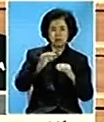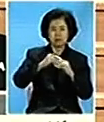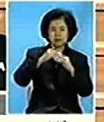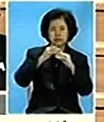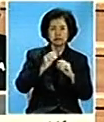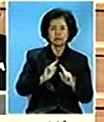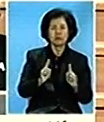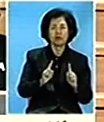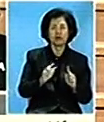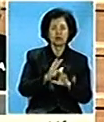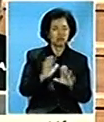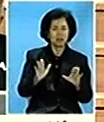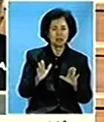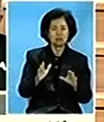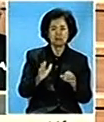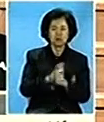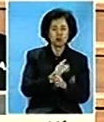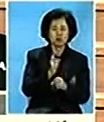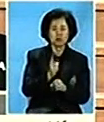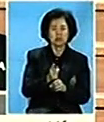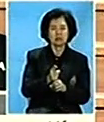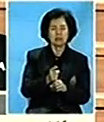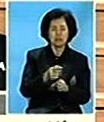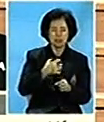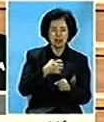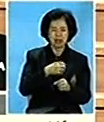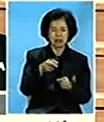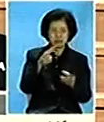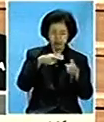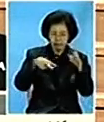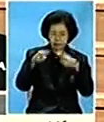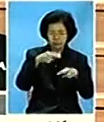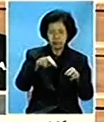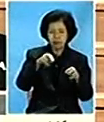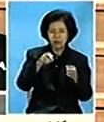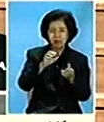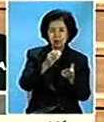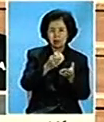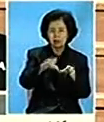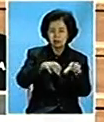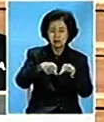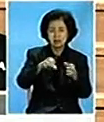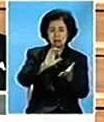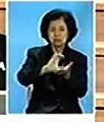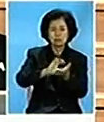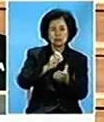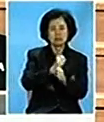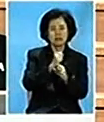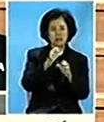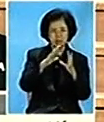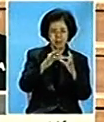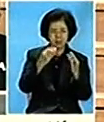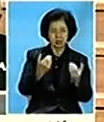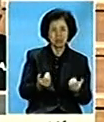ๆแต่ก็ยังไม่สมบูรณ์อย่างแท้จริงก็อยากจะให้ได้พิจารณาจัดสรรงบประมาณในการทำเรื่องนี้อย่